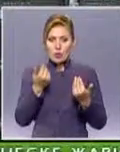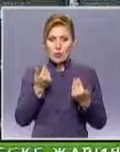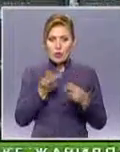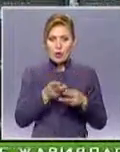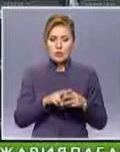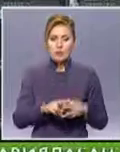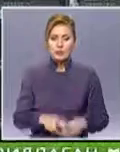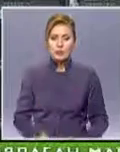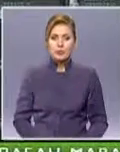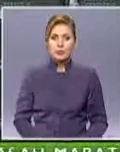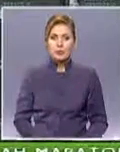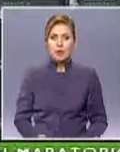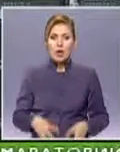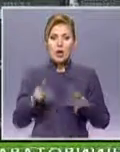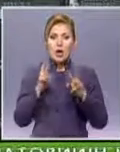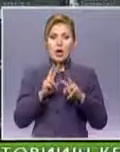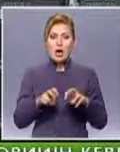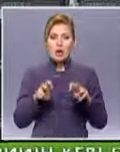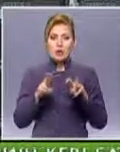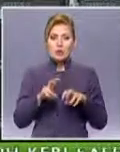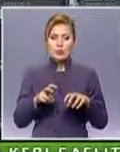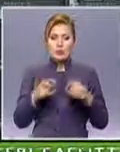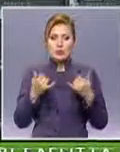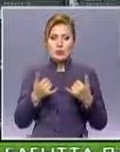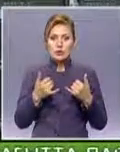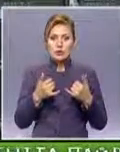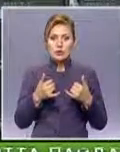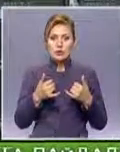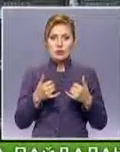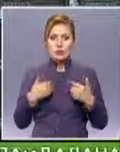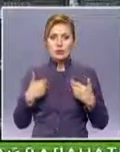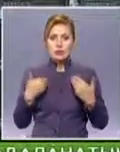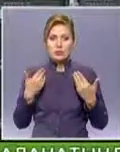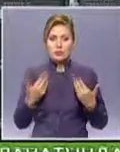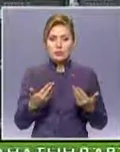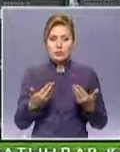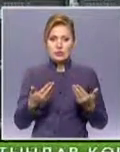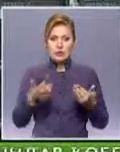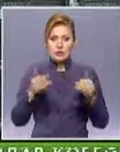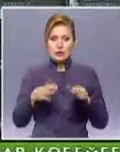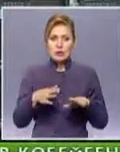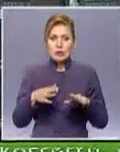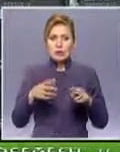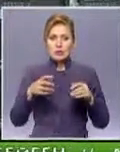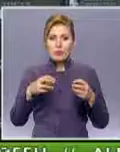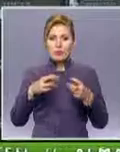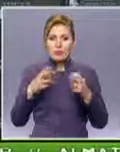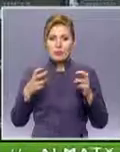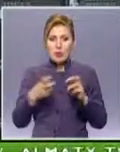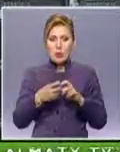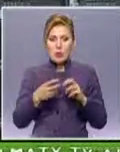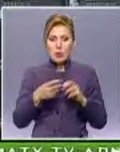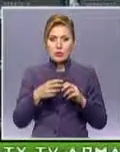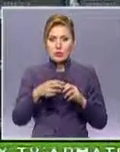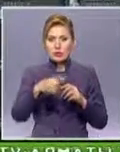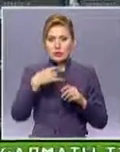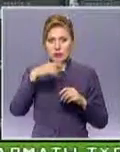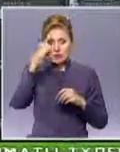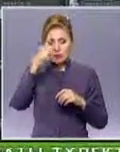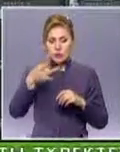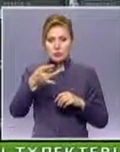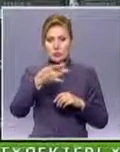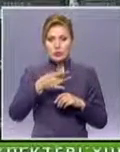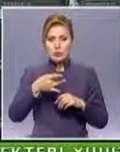мына тексерулерге альтернатива ретінде біздің уәкілетті орган Қазақстан